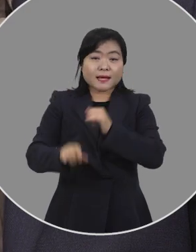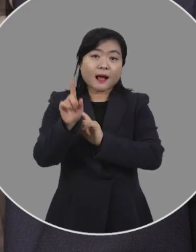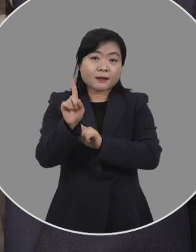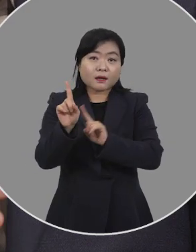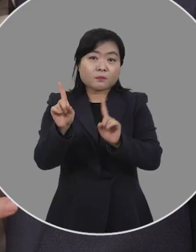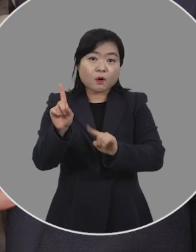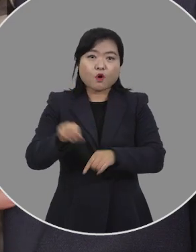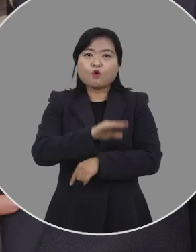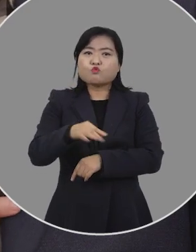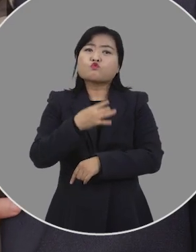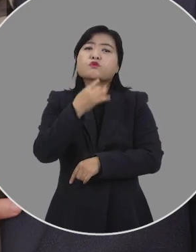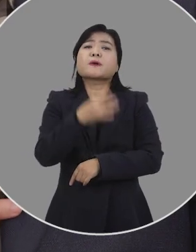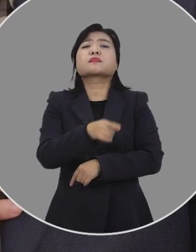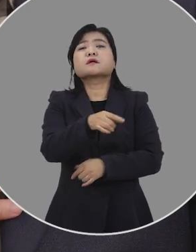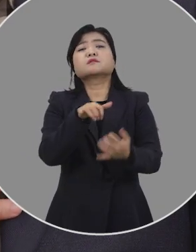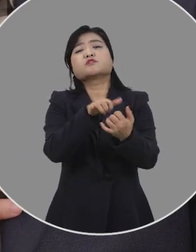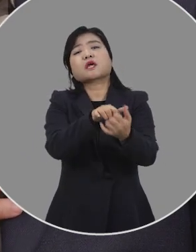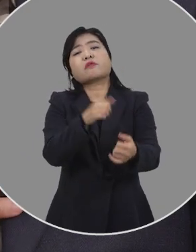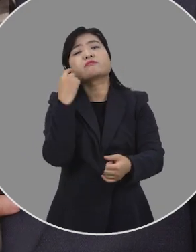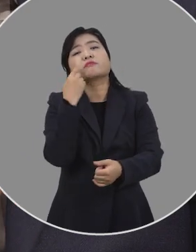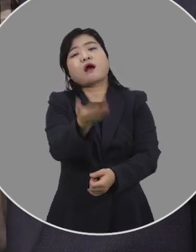하나가 우리만 그랬냐.